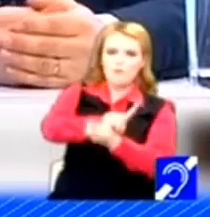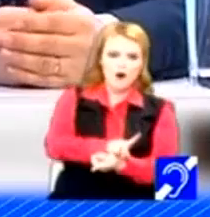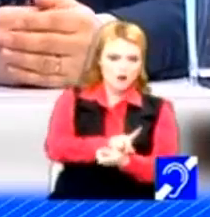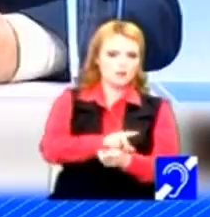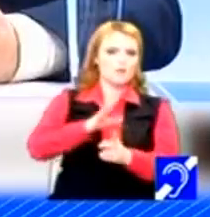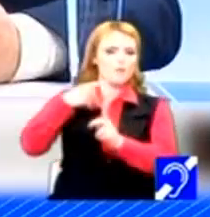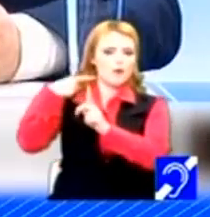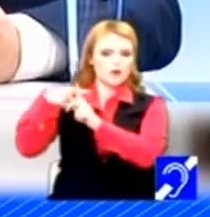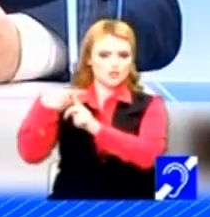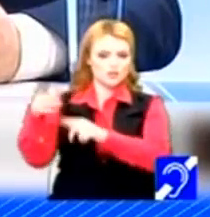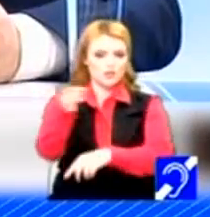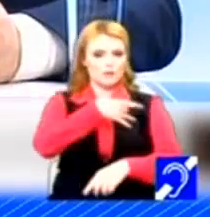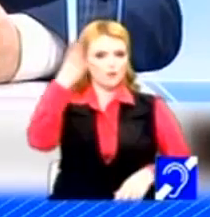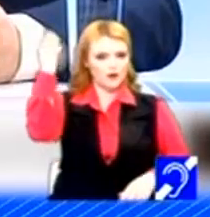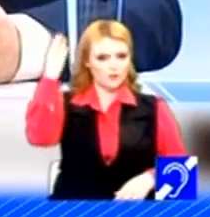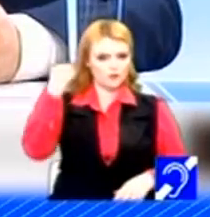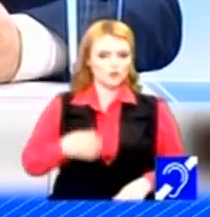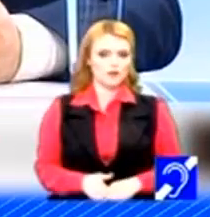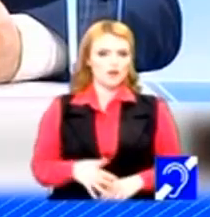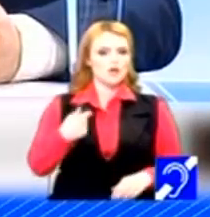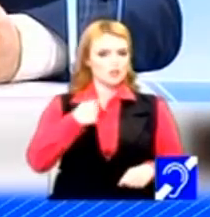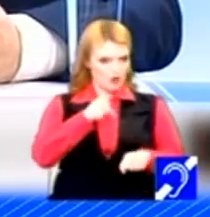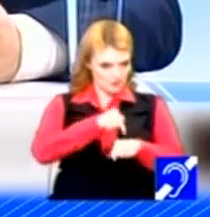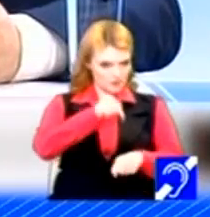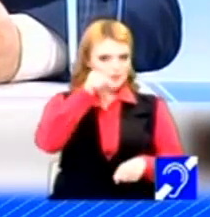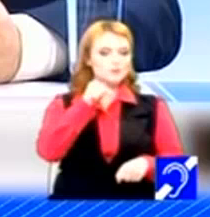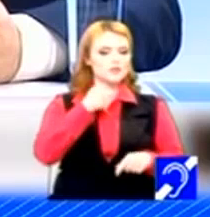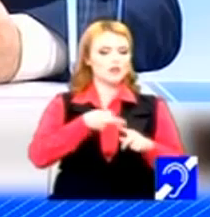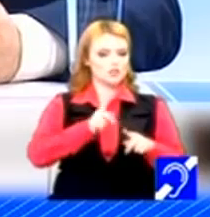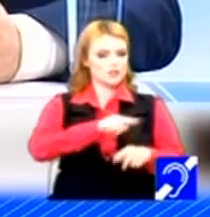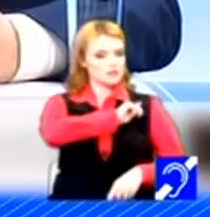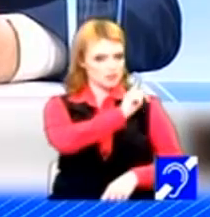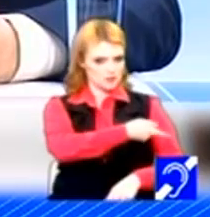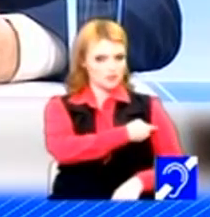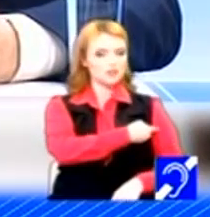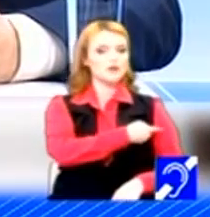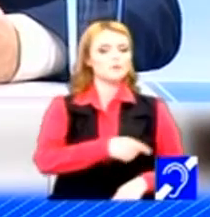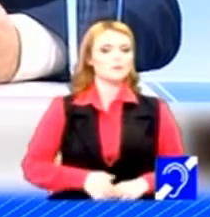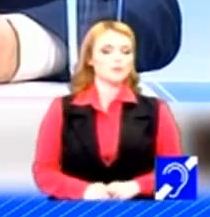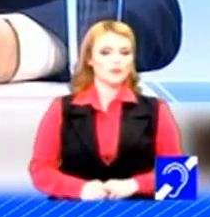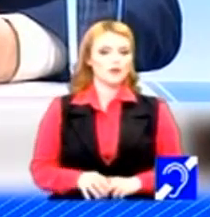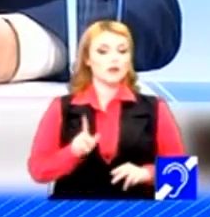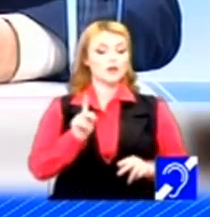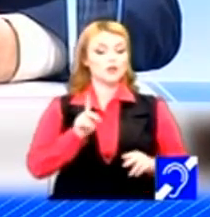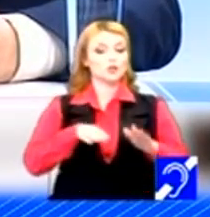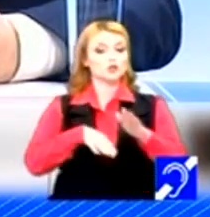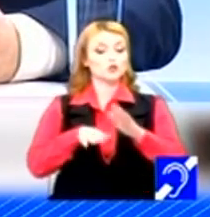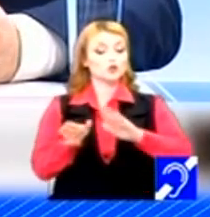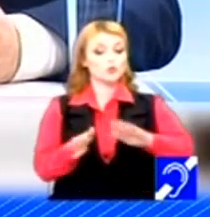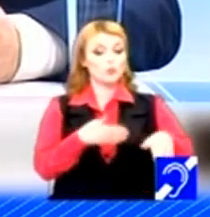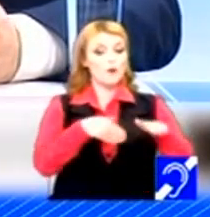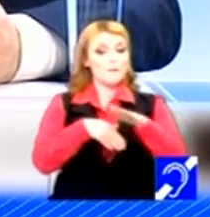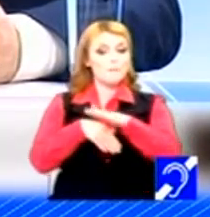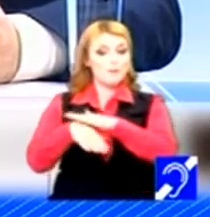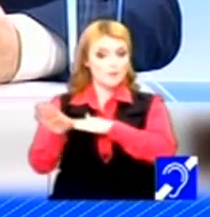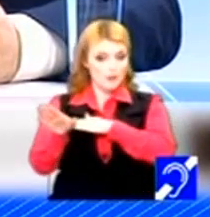Republica Moldova. Am simțit în mod foarte puternic că după